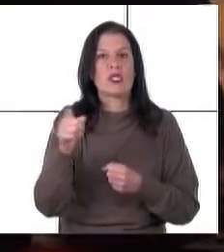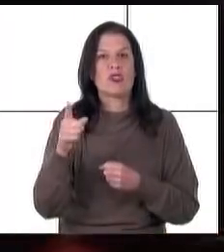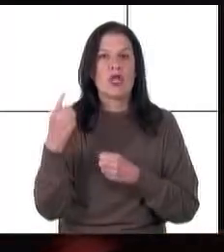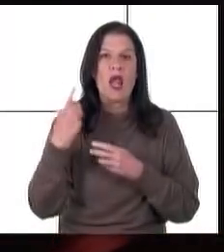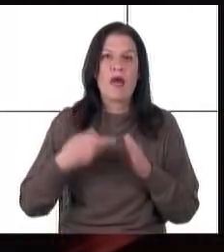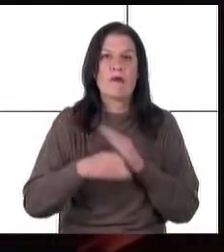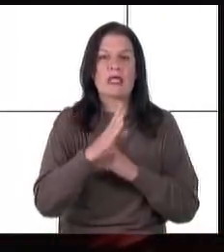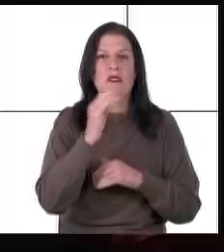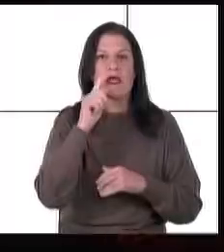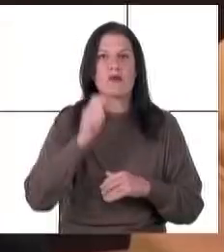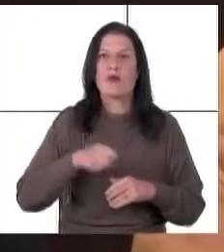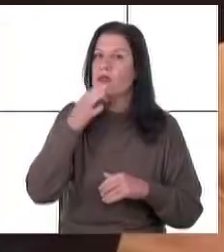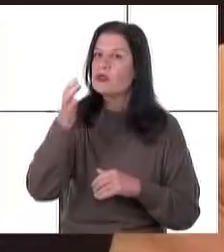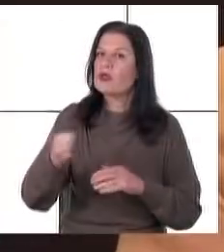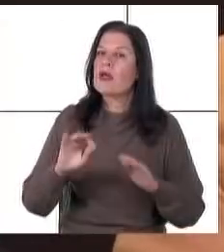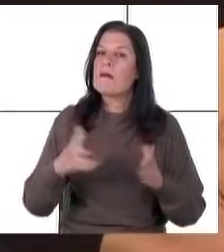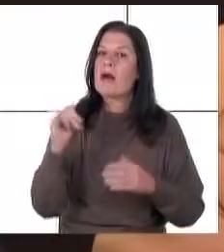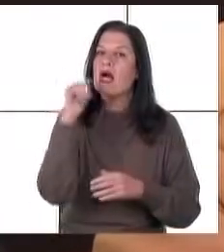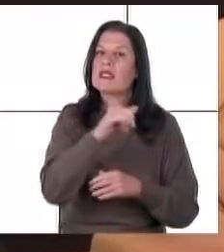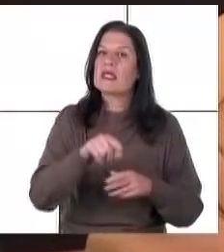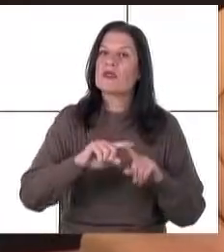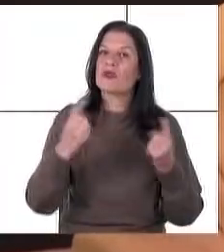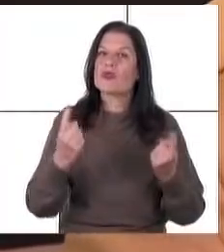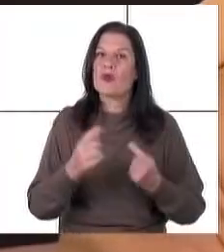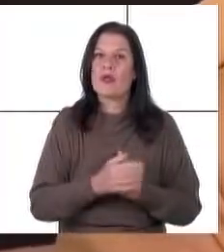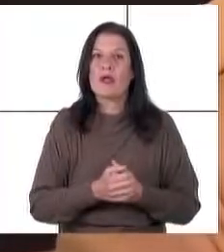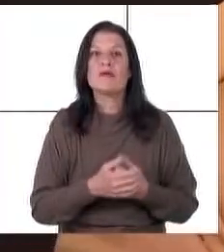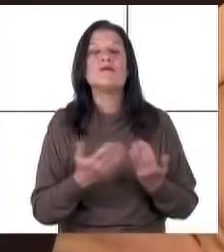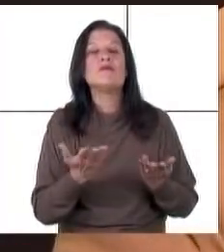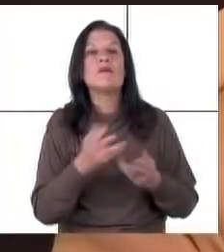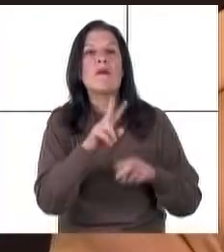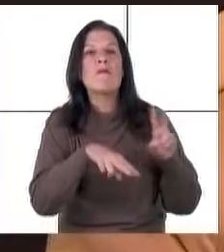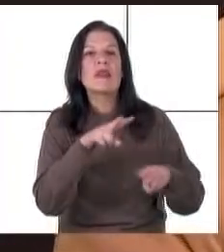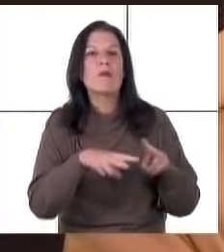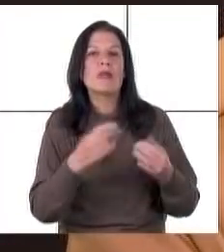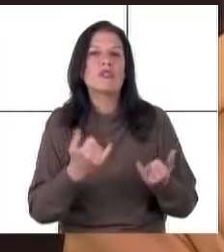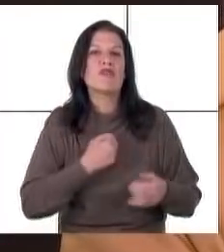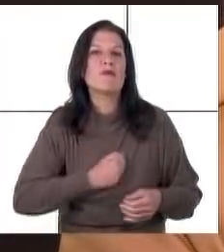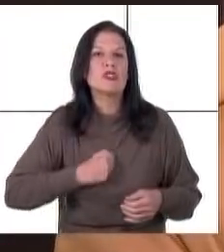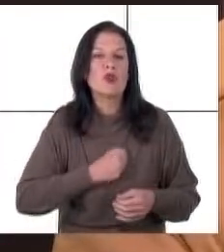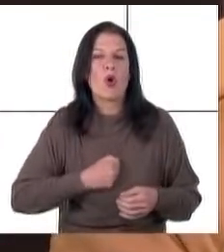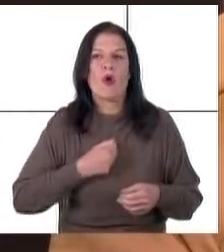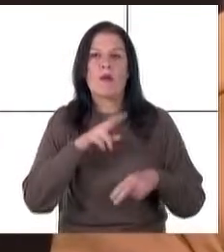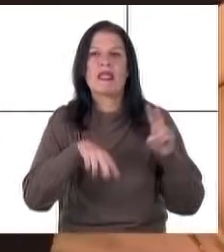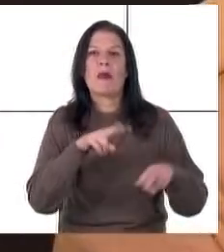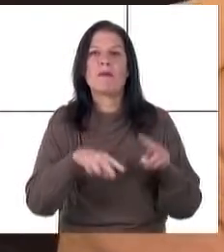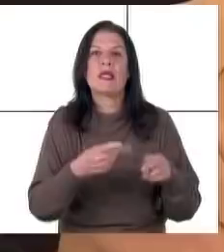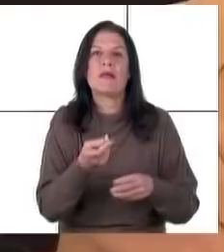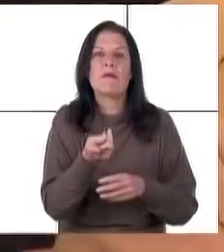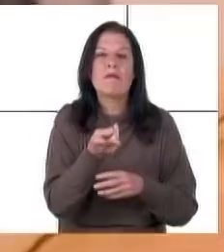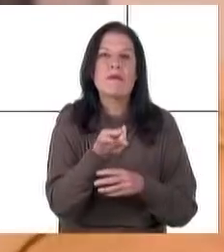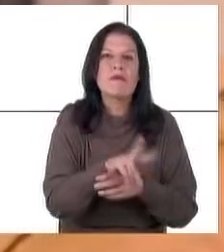מכל מה שעברתם עד עכשיו? רק המטפל בסופו של דבר בשכול, בטרגדיה, במוות. משימה הראשונה